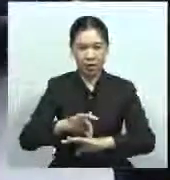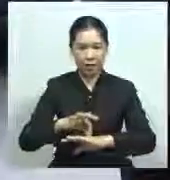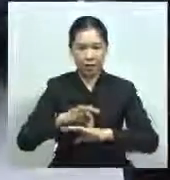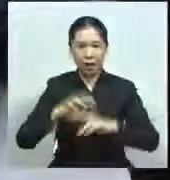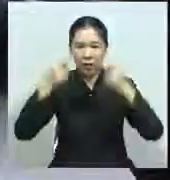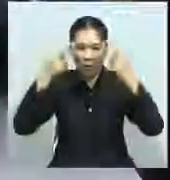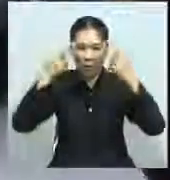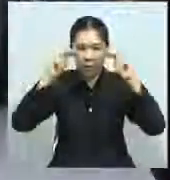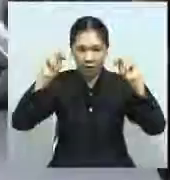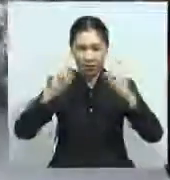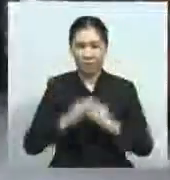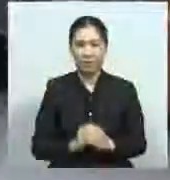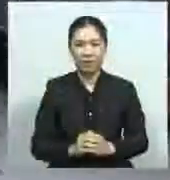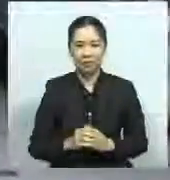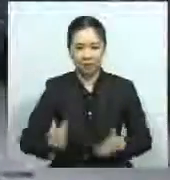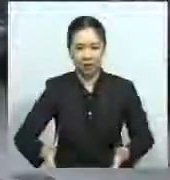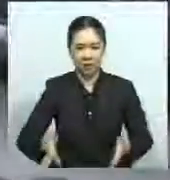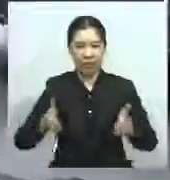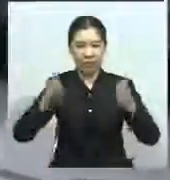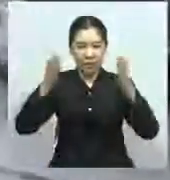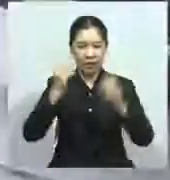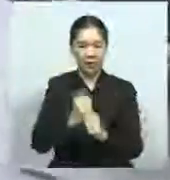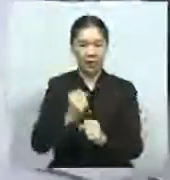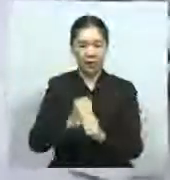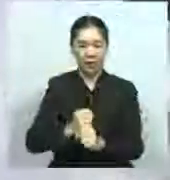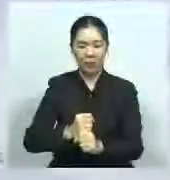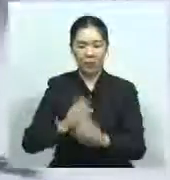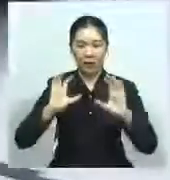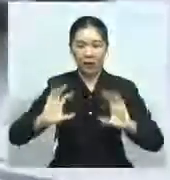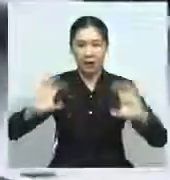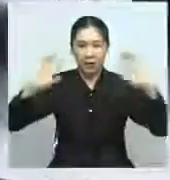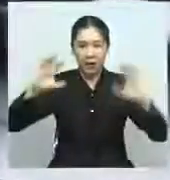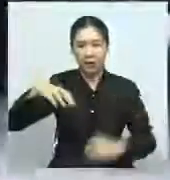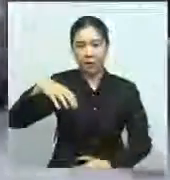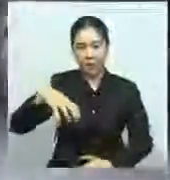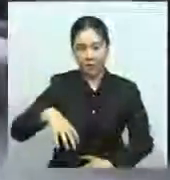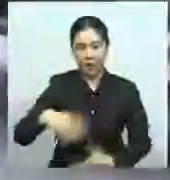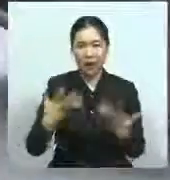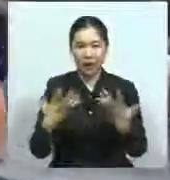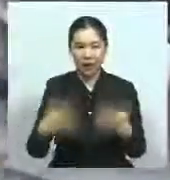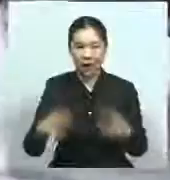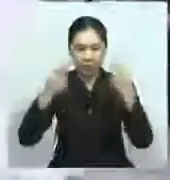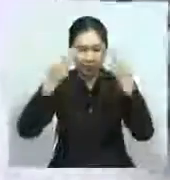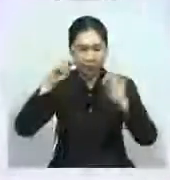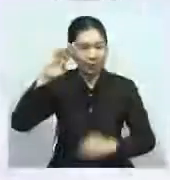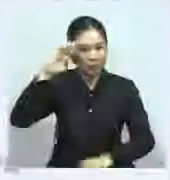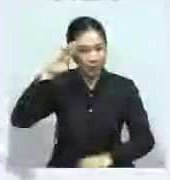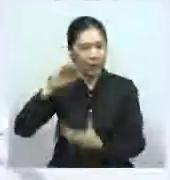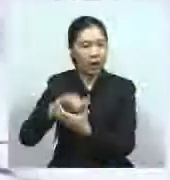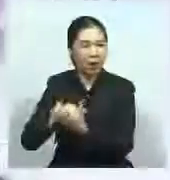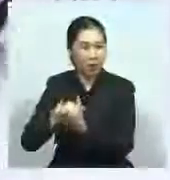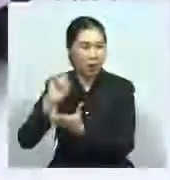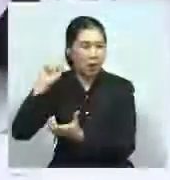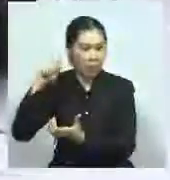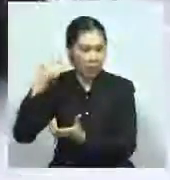ฐมนตรีมายังตึกไทยคู่ฟ้าทำเนียบรัฐบาลค่ะจากนั้นพลเอกประยุทธ์จันทร์โอชาพร้อมภริยาจะรับพระบรมราชโองการ